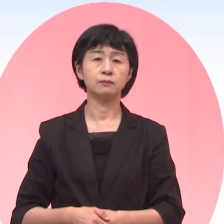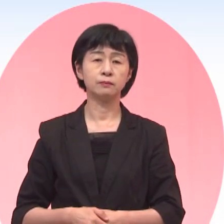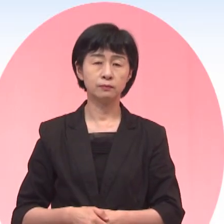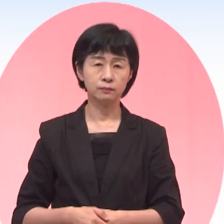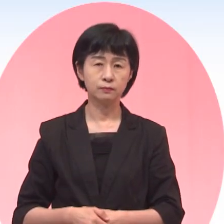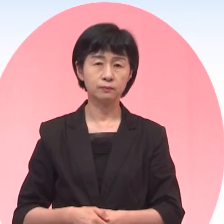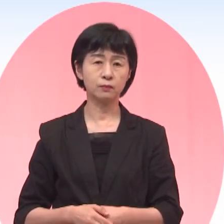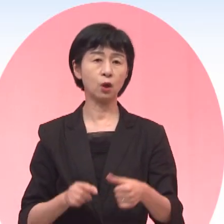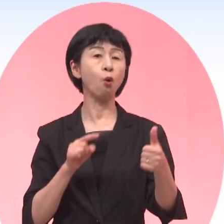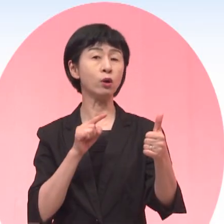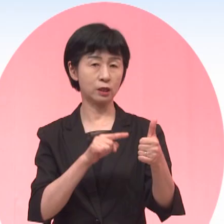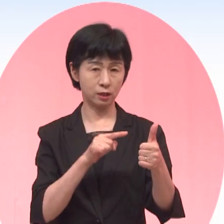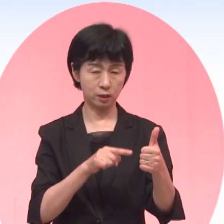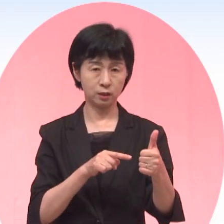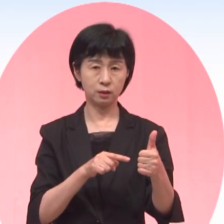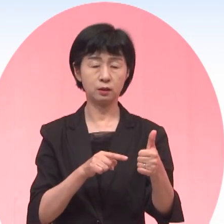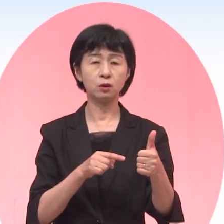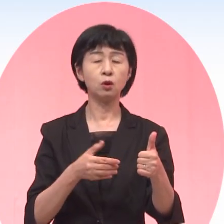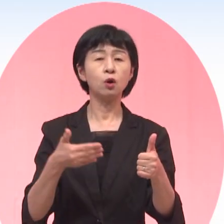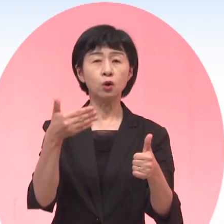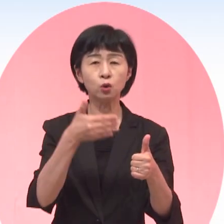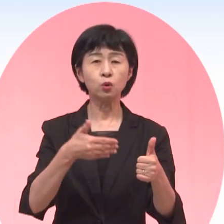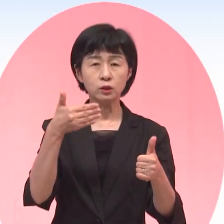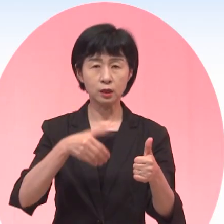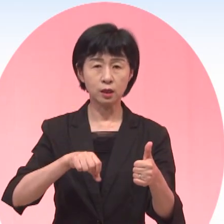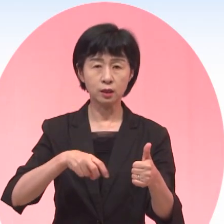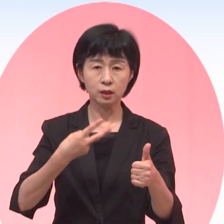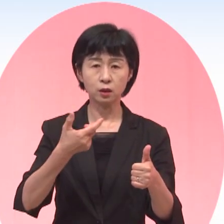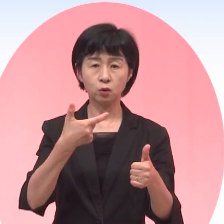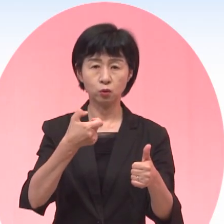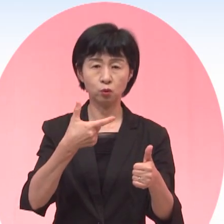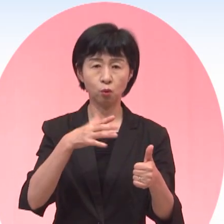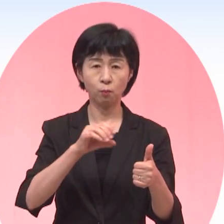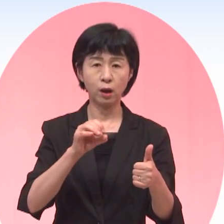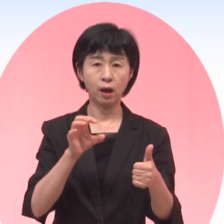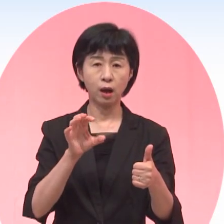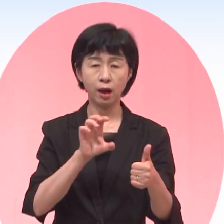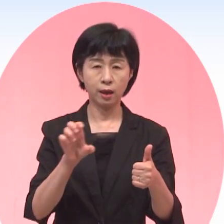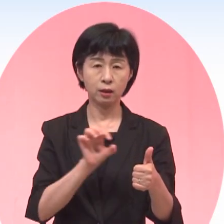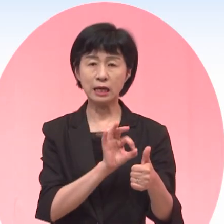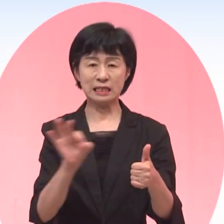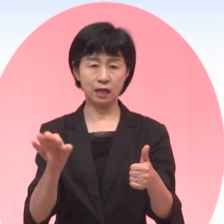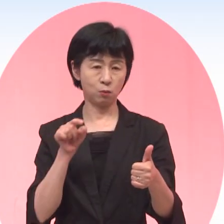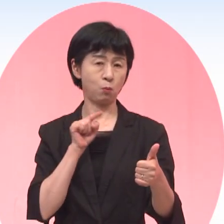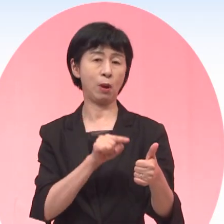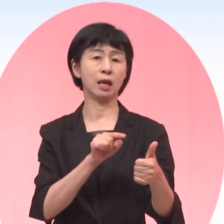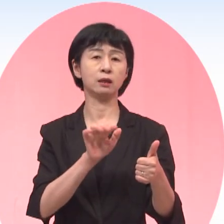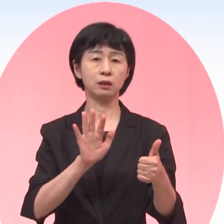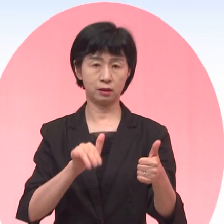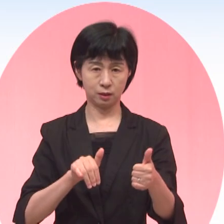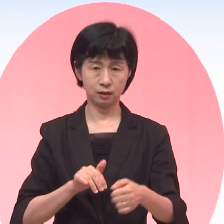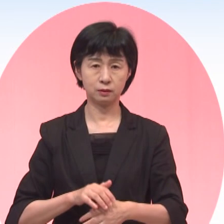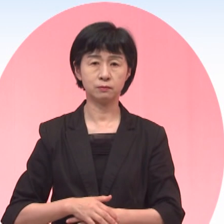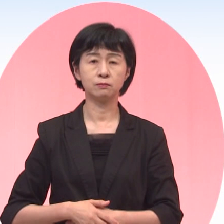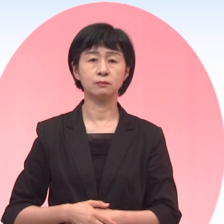では、男子高校生に対し9266万円の支払いが命じられました。